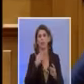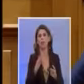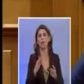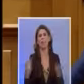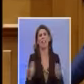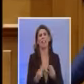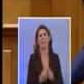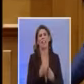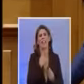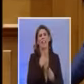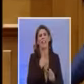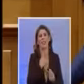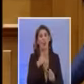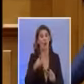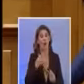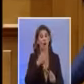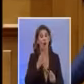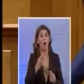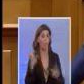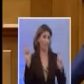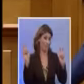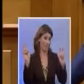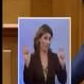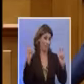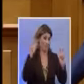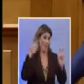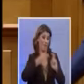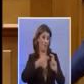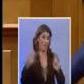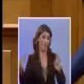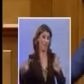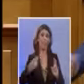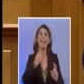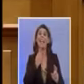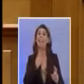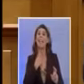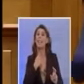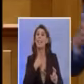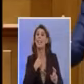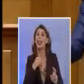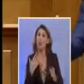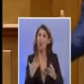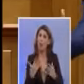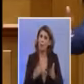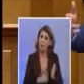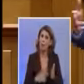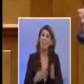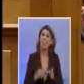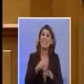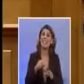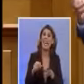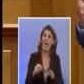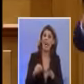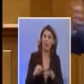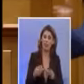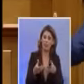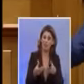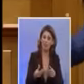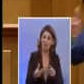το γλυκό, γιατί το γλυκό πρέπει να έχει, και ότι είπαμε στην αρχή, ότι δεν είμαστε εμείς, δεν είναι η Νέα Δημοκρατία και το